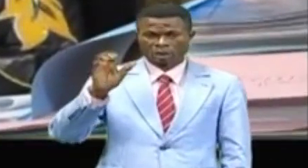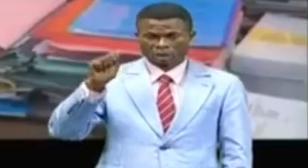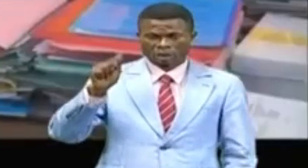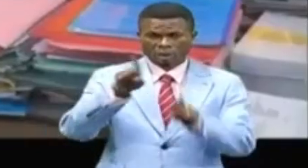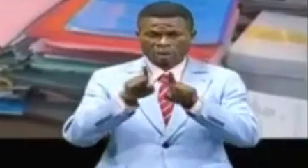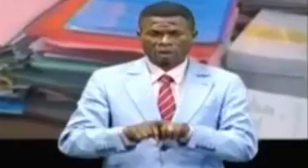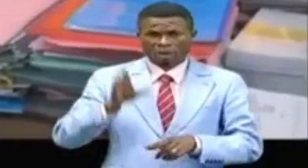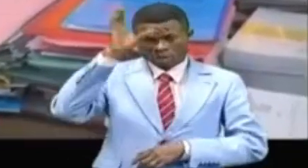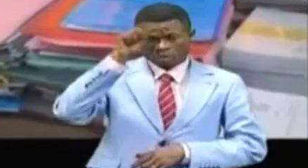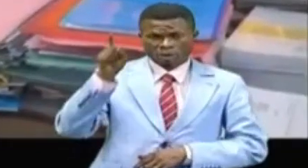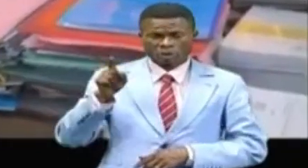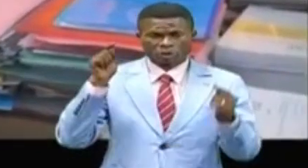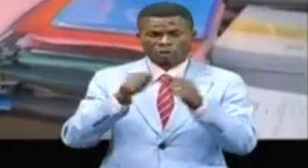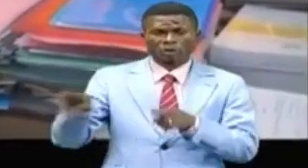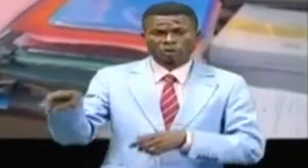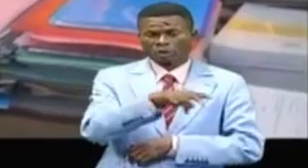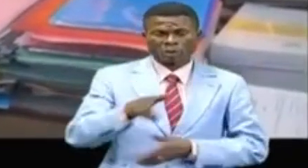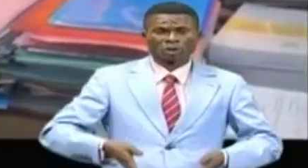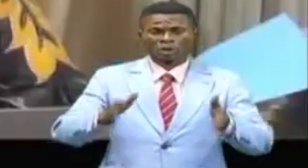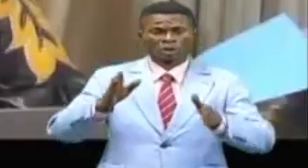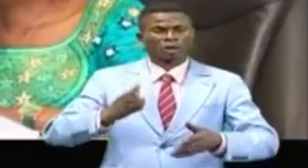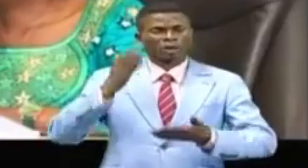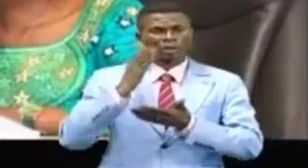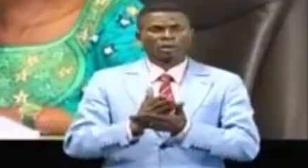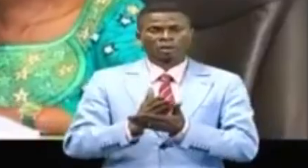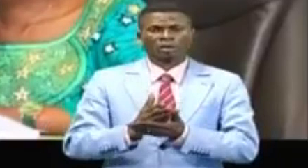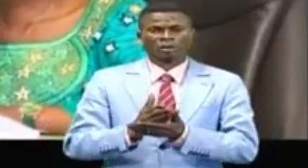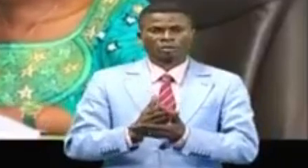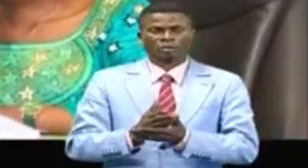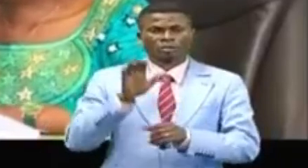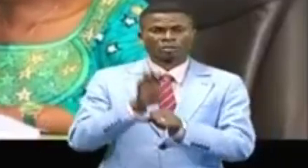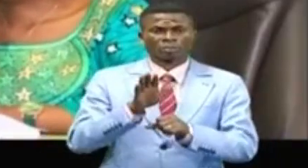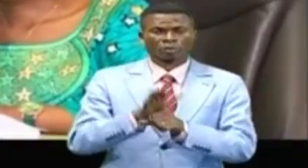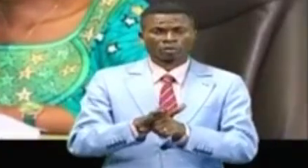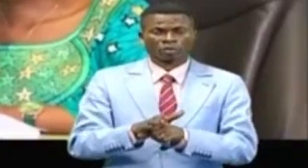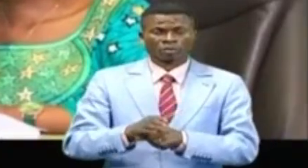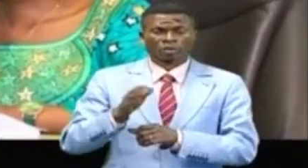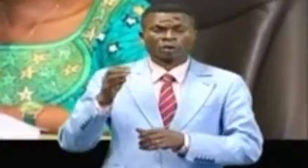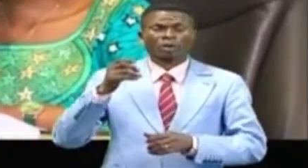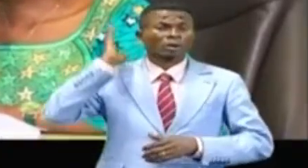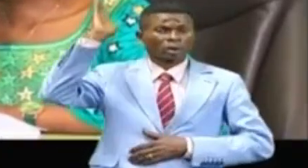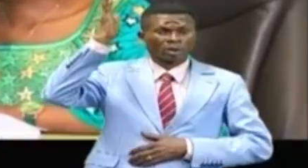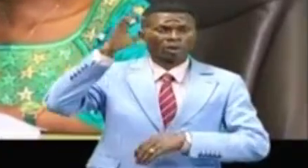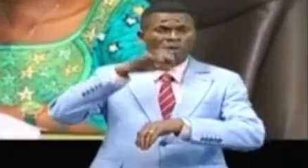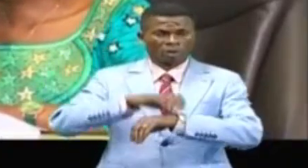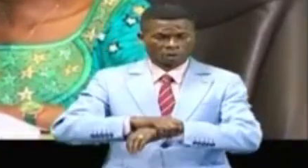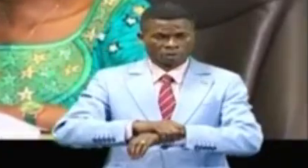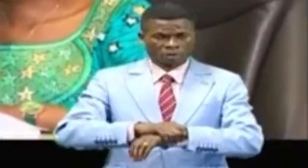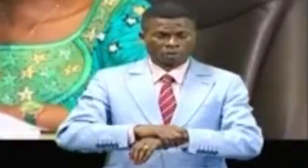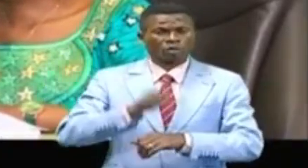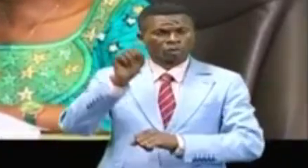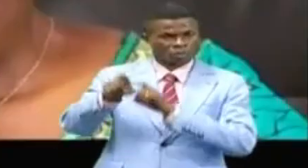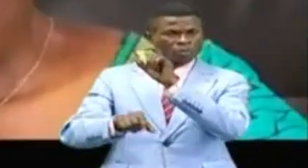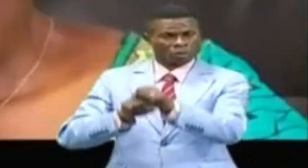l'axe Massambio-COMPTE, sont totalement sous contrôle. Un bon nombre des mineurs sont aux arrêts et en plein